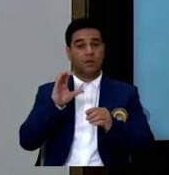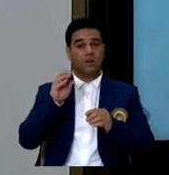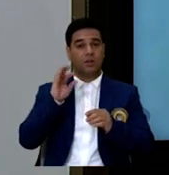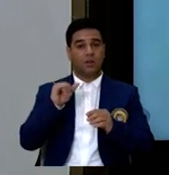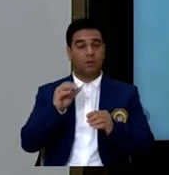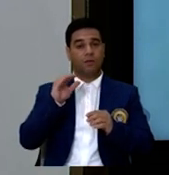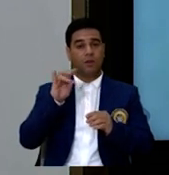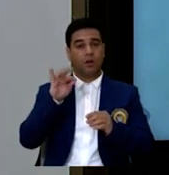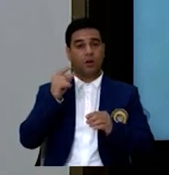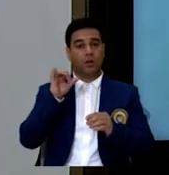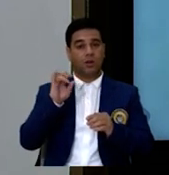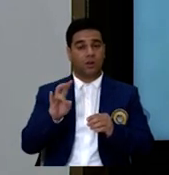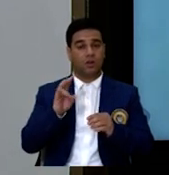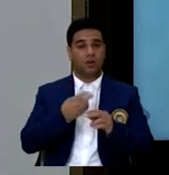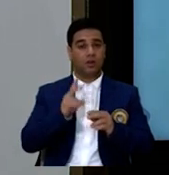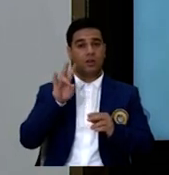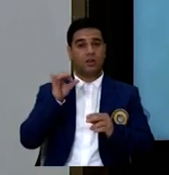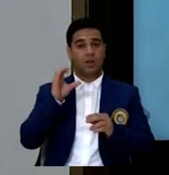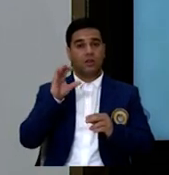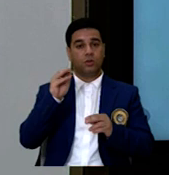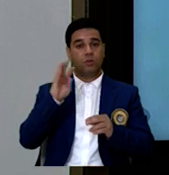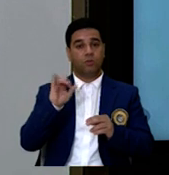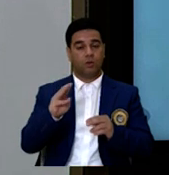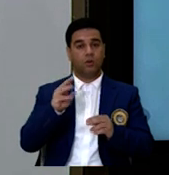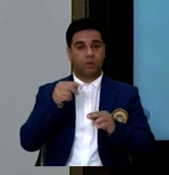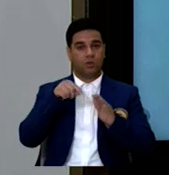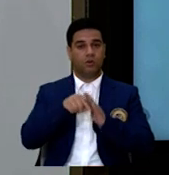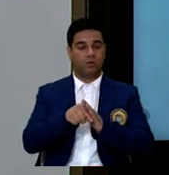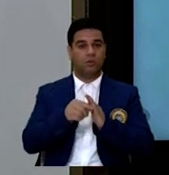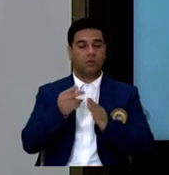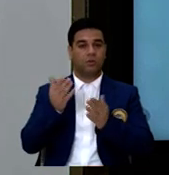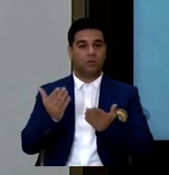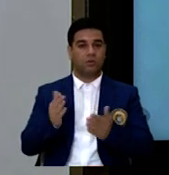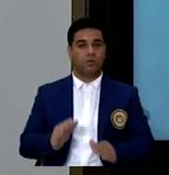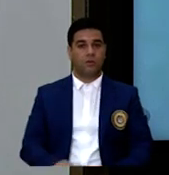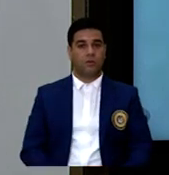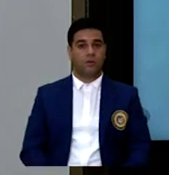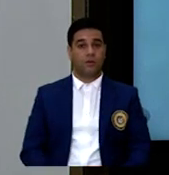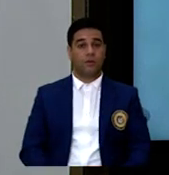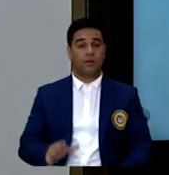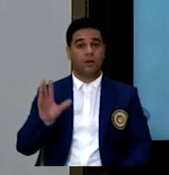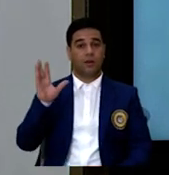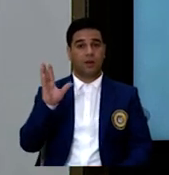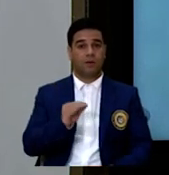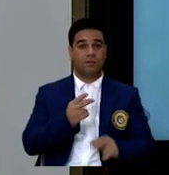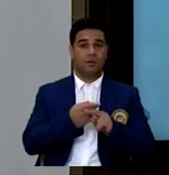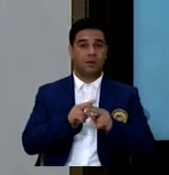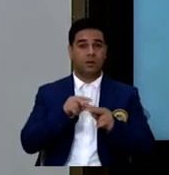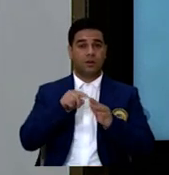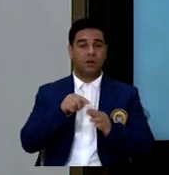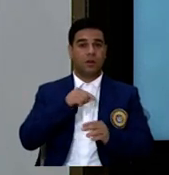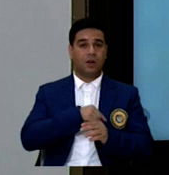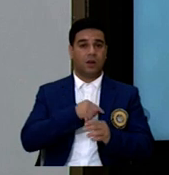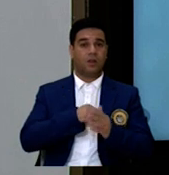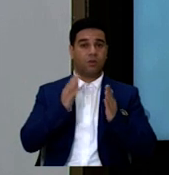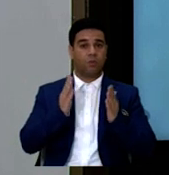filogenezining 4-bosqichi naysimon tipdagi nerv sistemasi hisoblanadi. Barcha xordalilar uchun